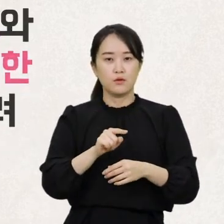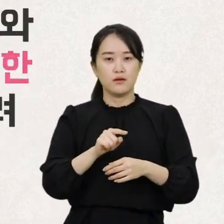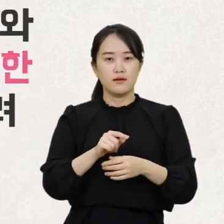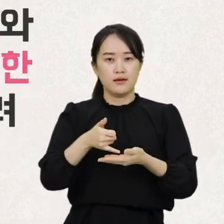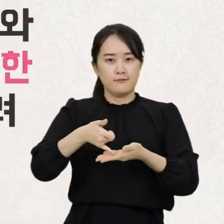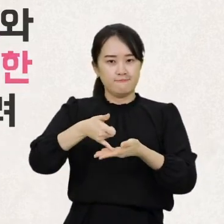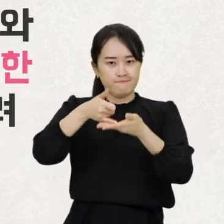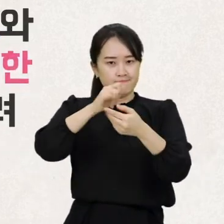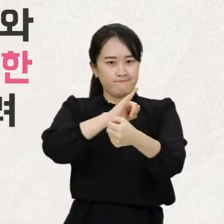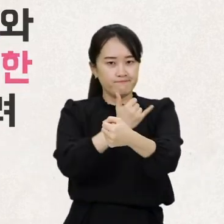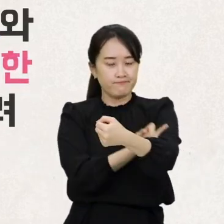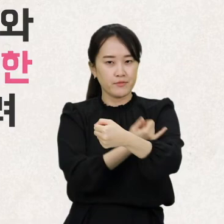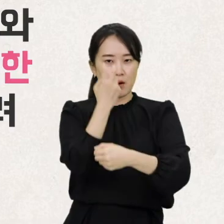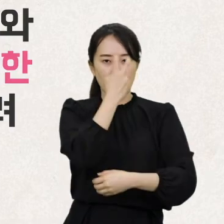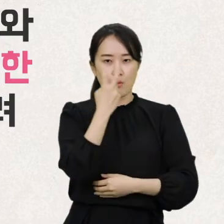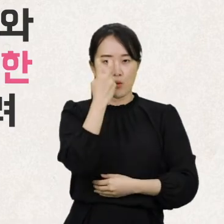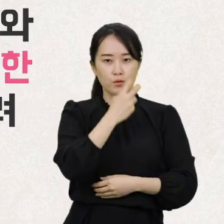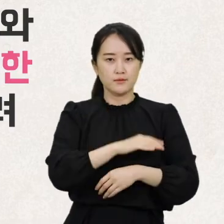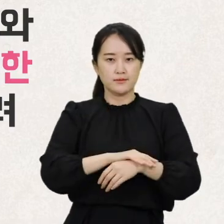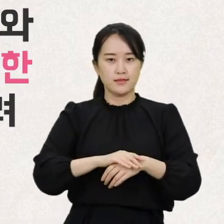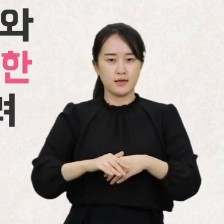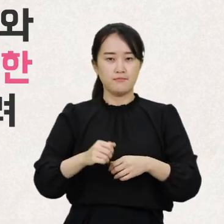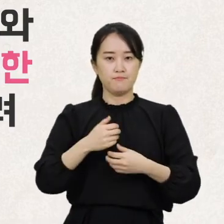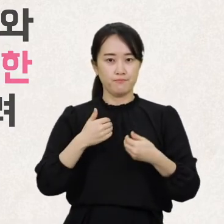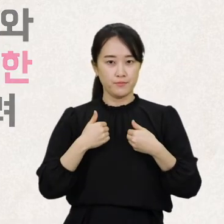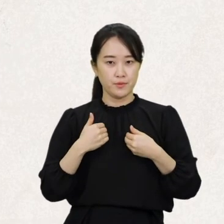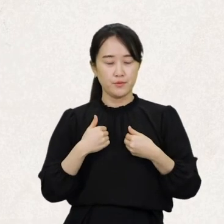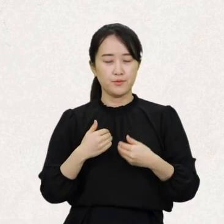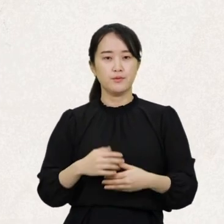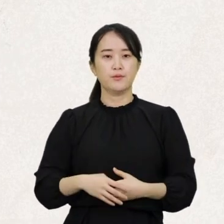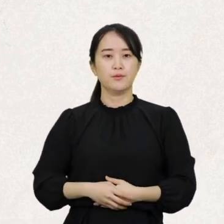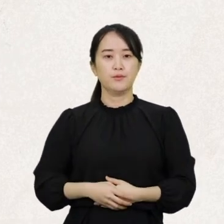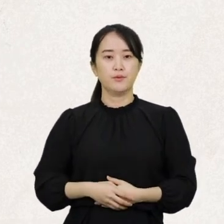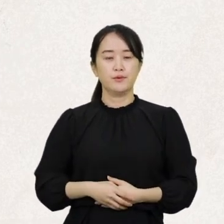보호와 증진을 위한 원칙을 생각해서 해야 하고